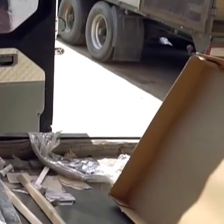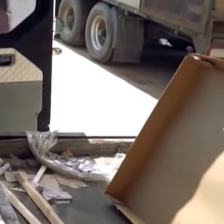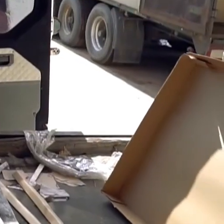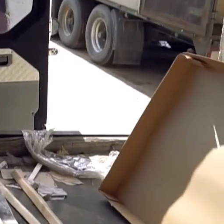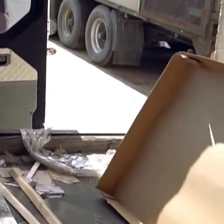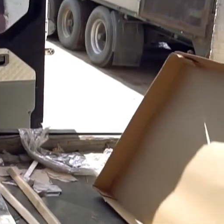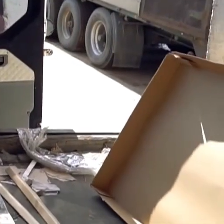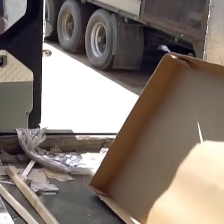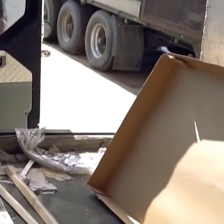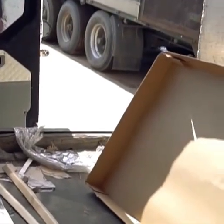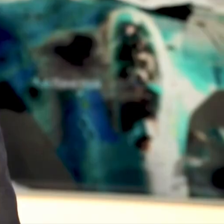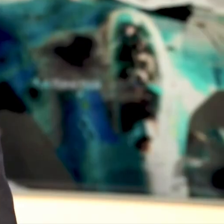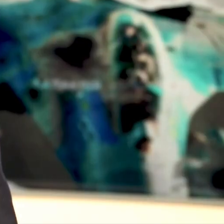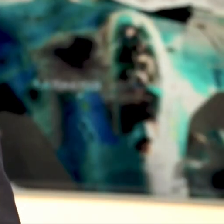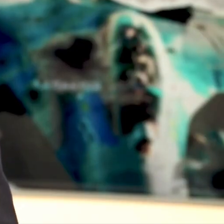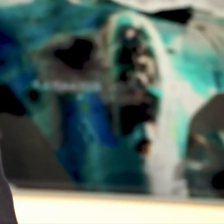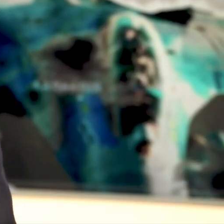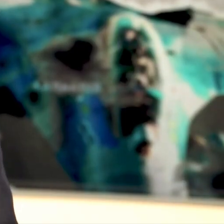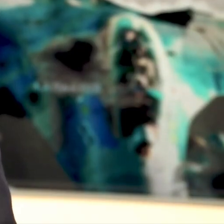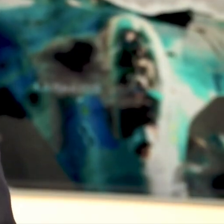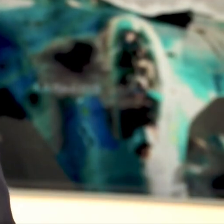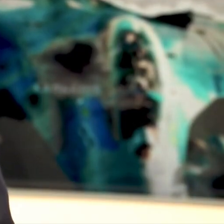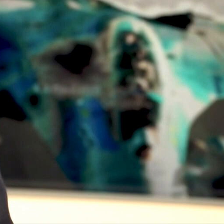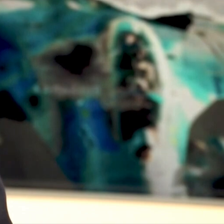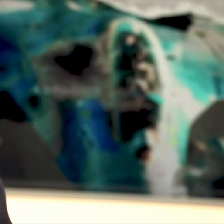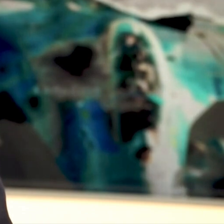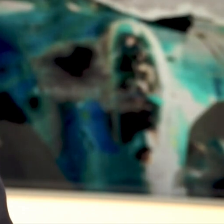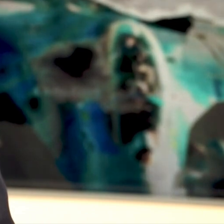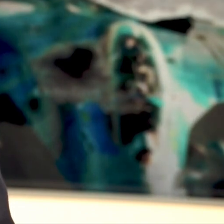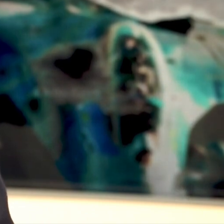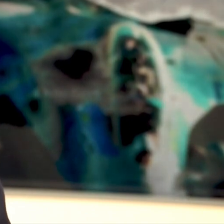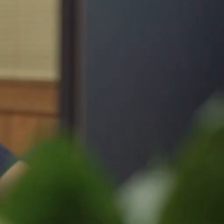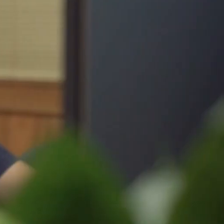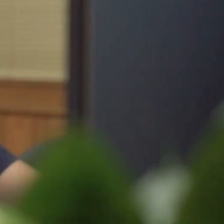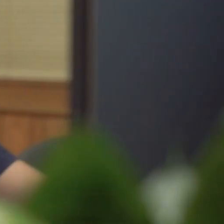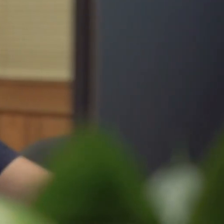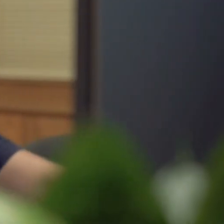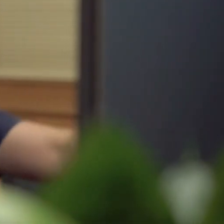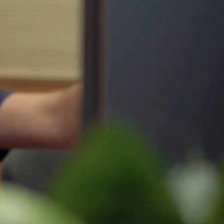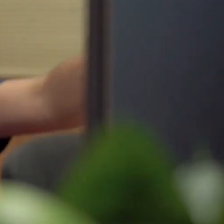Розпочинайте свій інформаційний день разом із Суспільним.